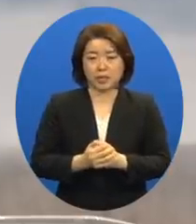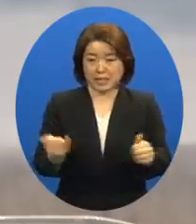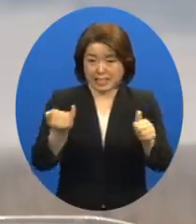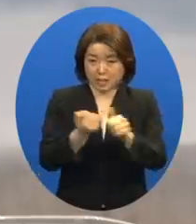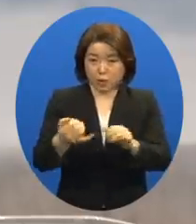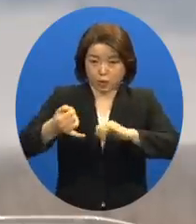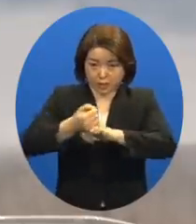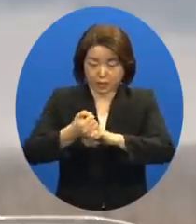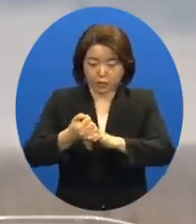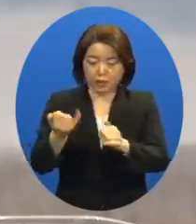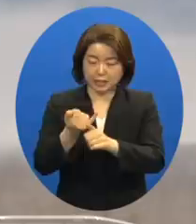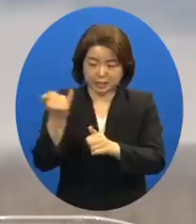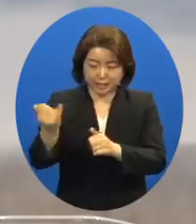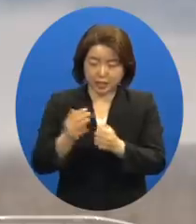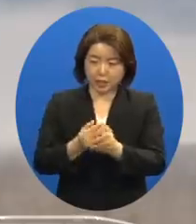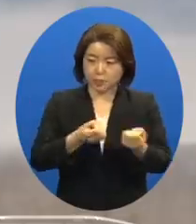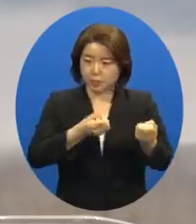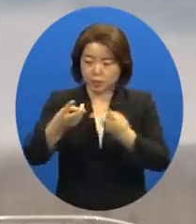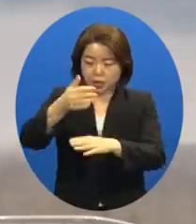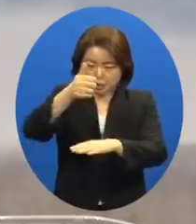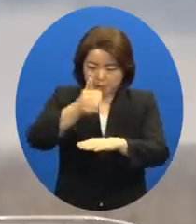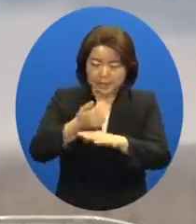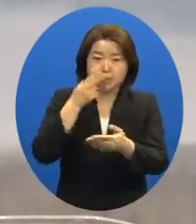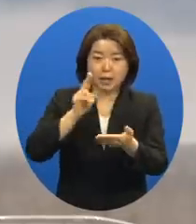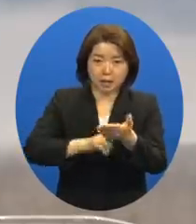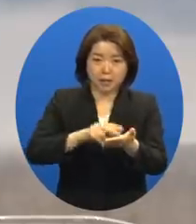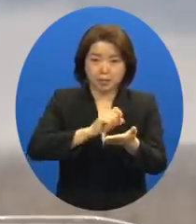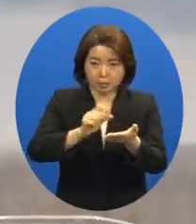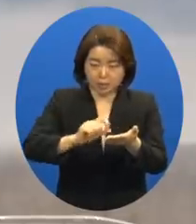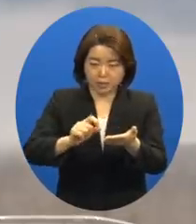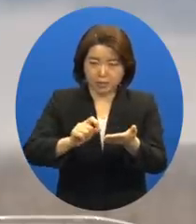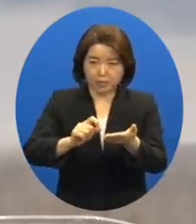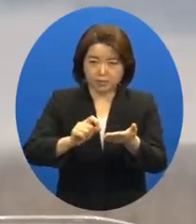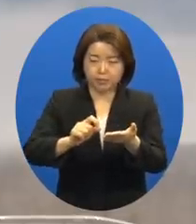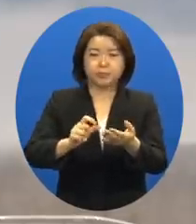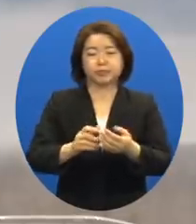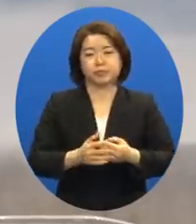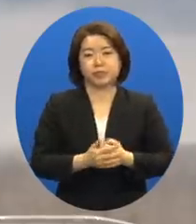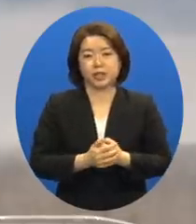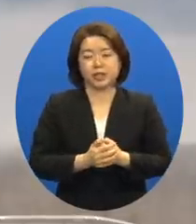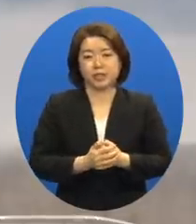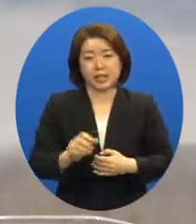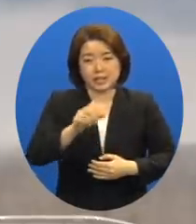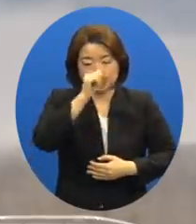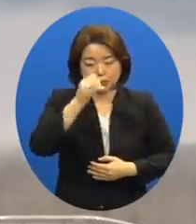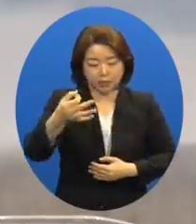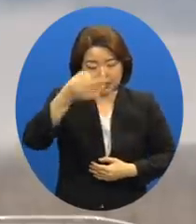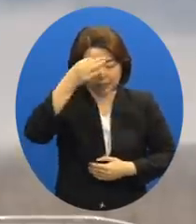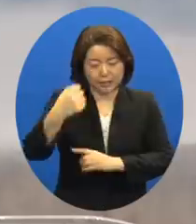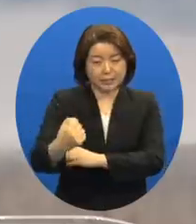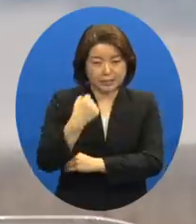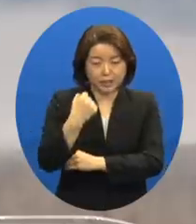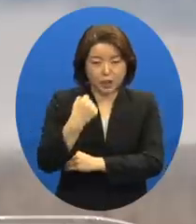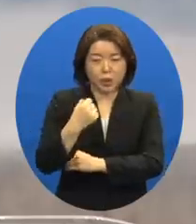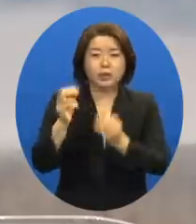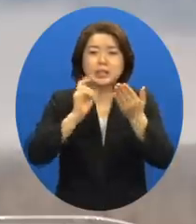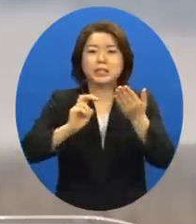약혼녀에게 보낸 마지막 편지, 그것이 바로 선한 능력으로라는 이